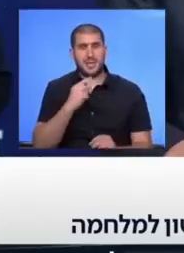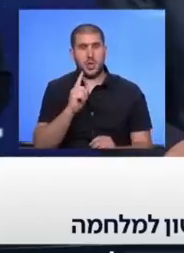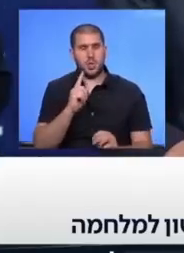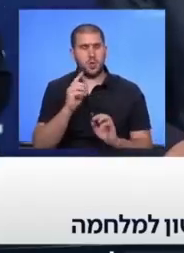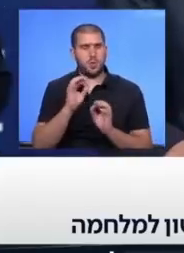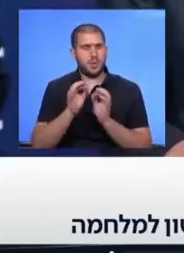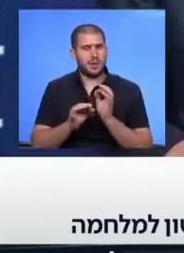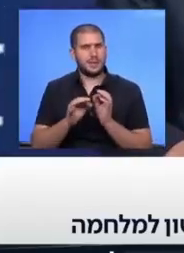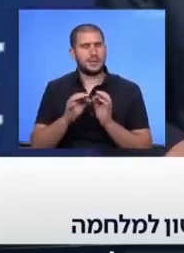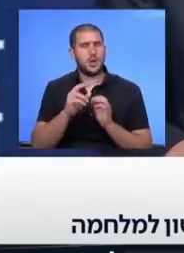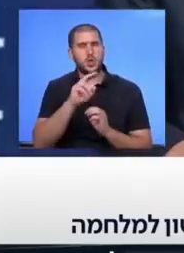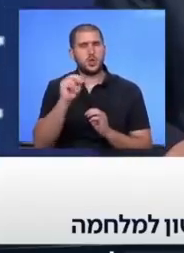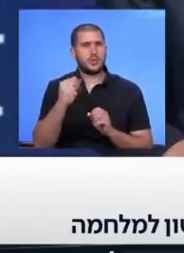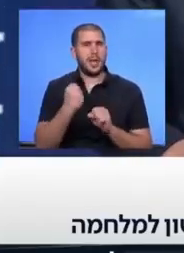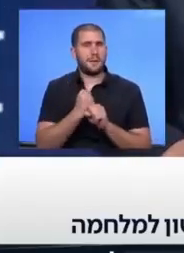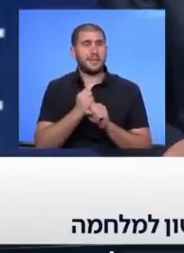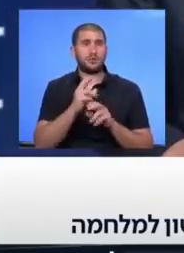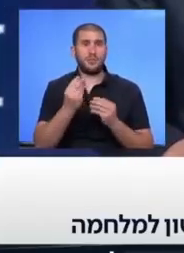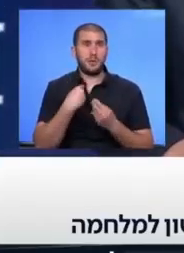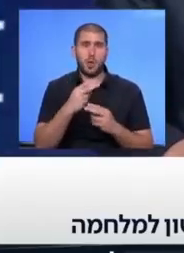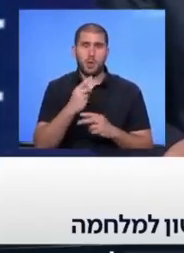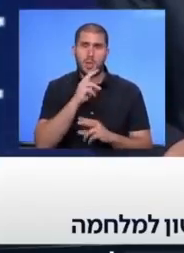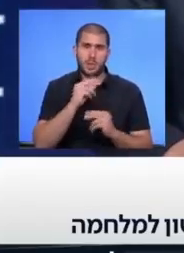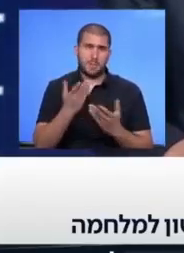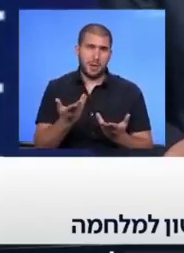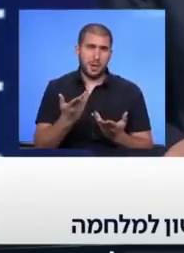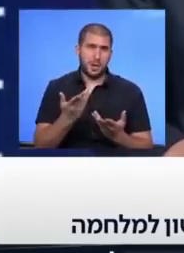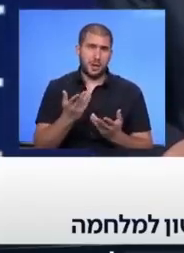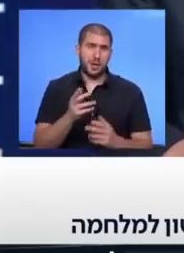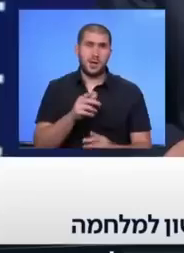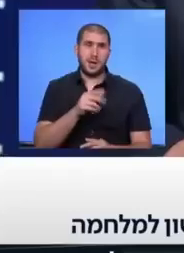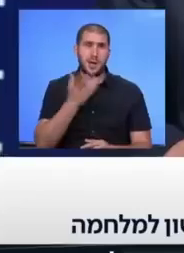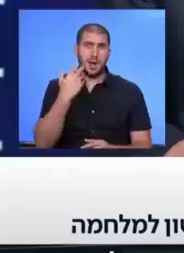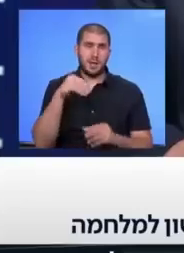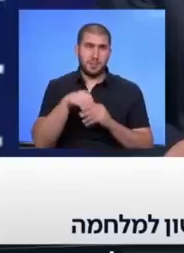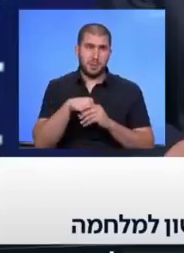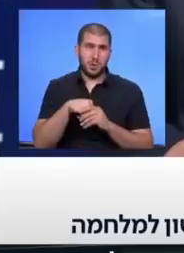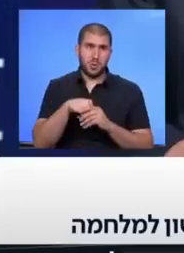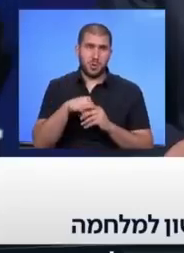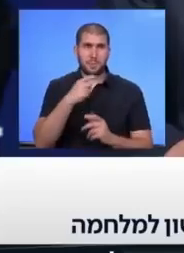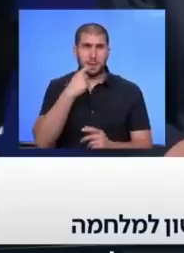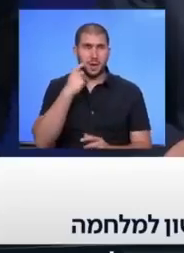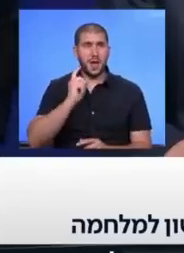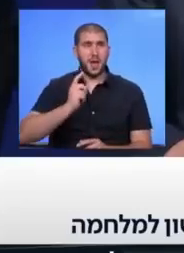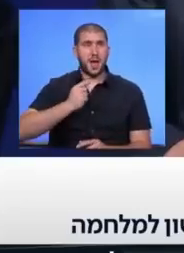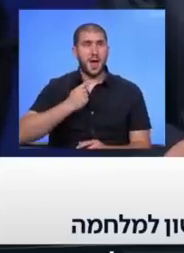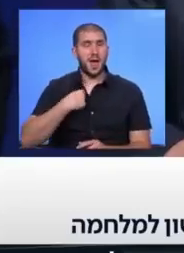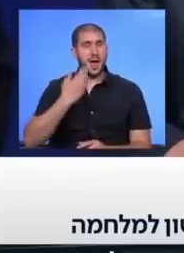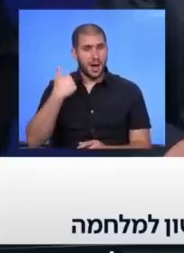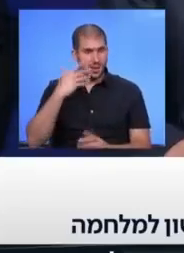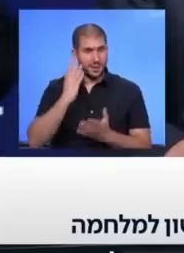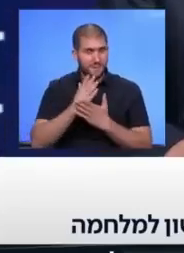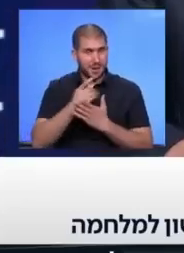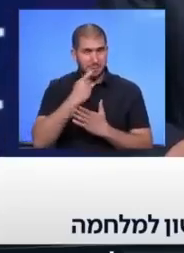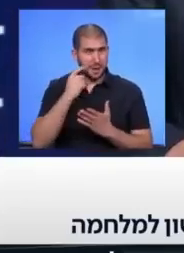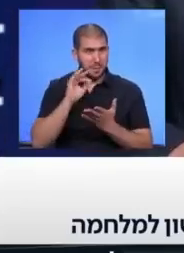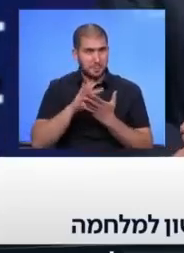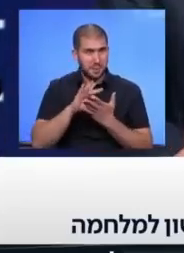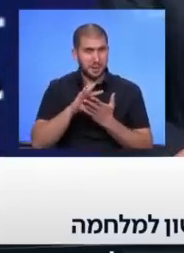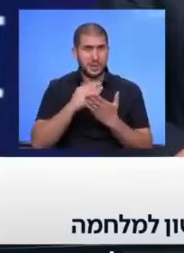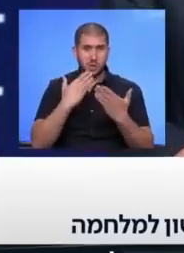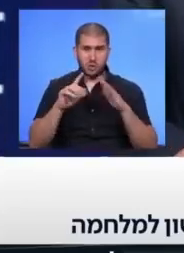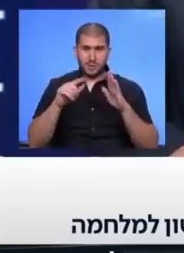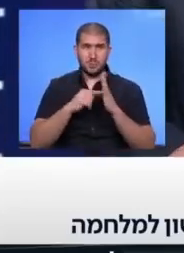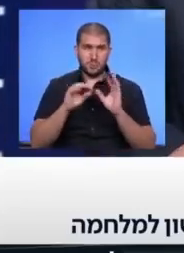לפן המבצעי, וגם יש דברים שאני לא יכול לדבר עליהם באופן טבעי. נכון, היית בבור אבל. באופן טבעי. רגע, היית בבור באותה 7